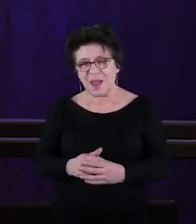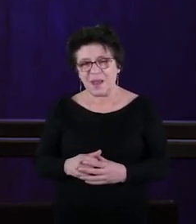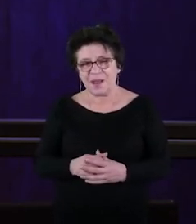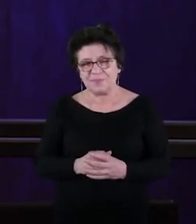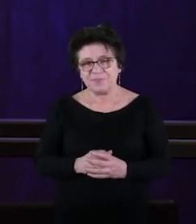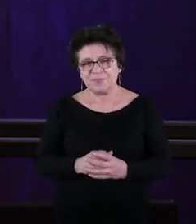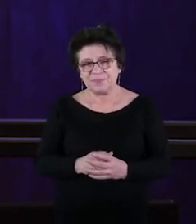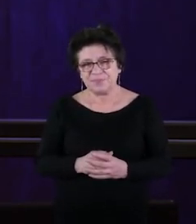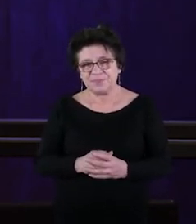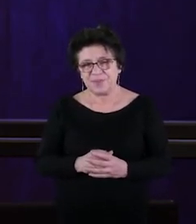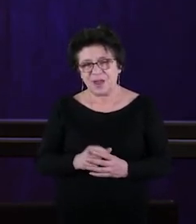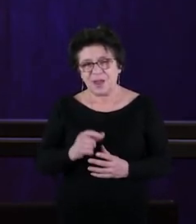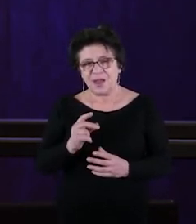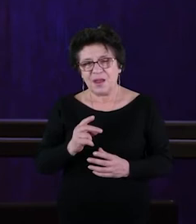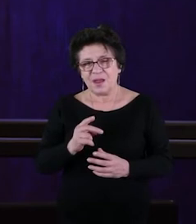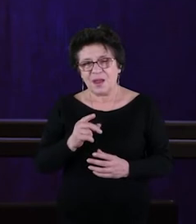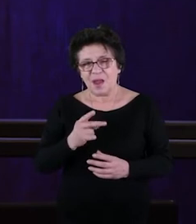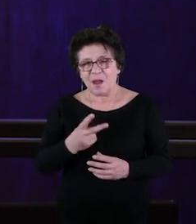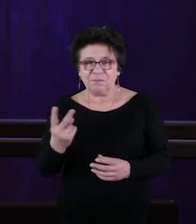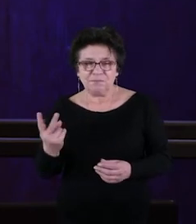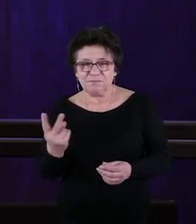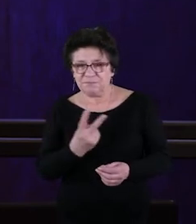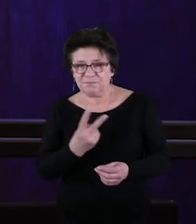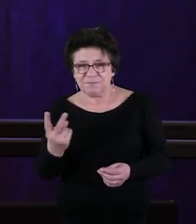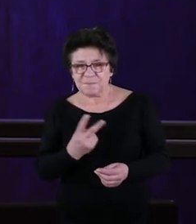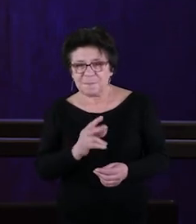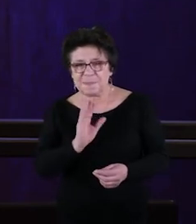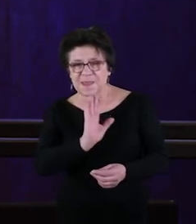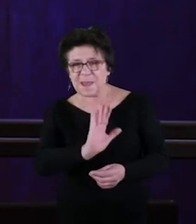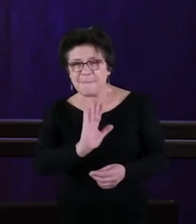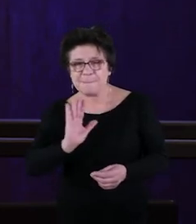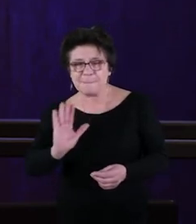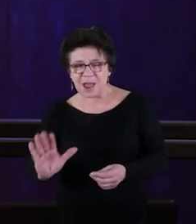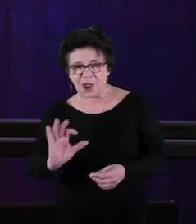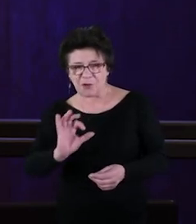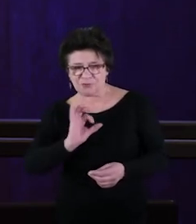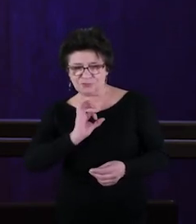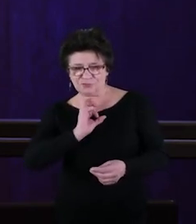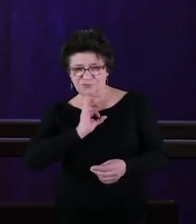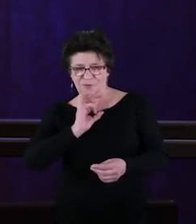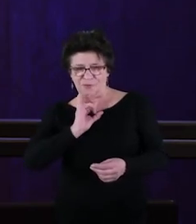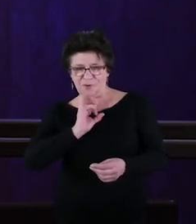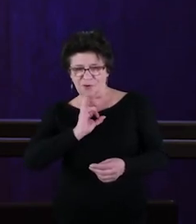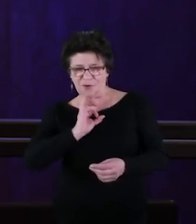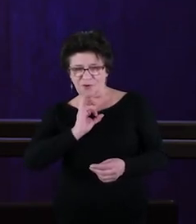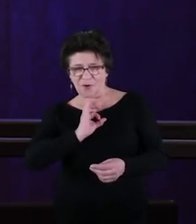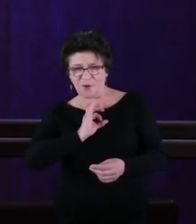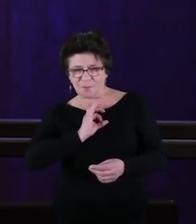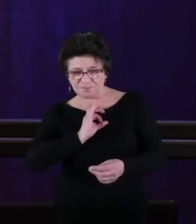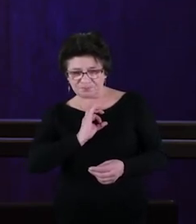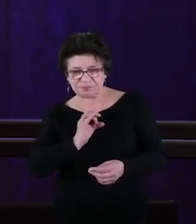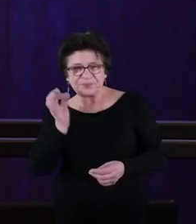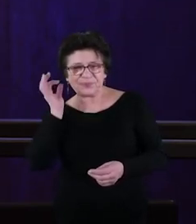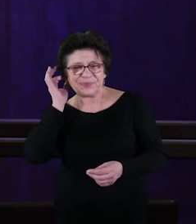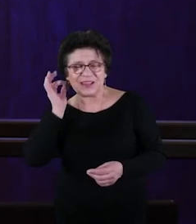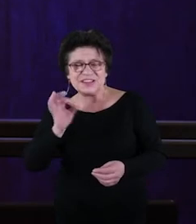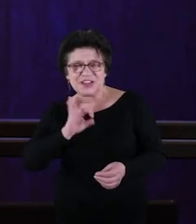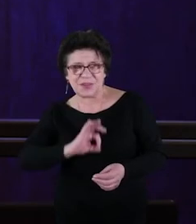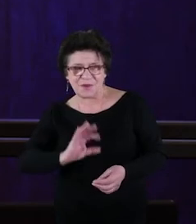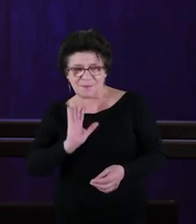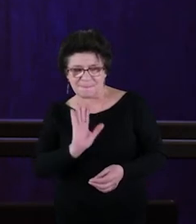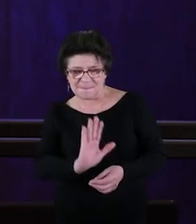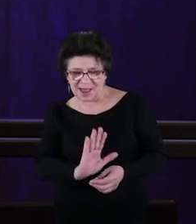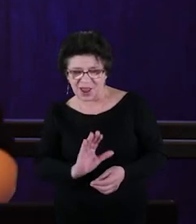i jego Aleksandry że ani mieli taką z swoją synową zwaną Anetką